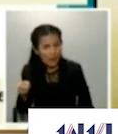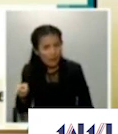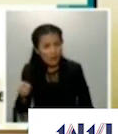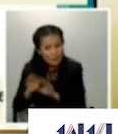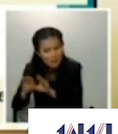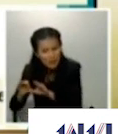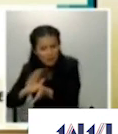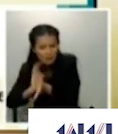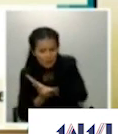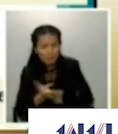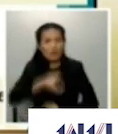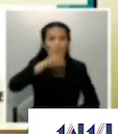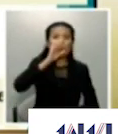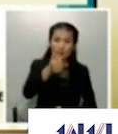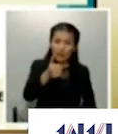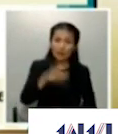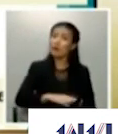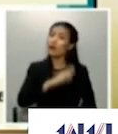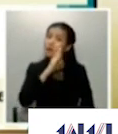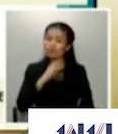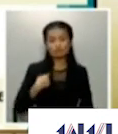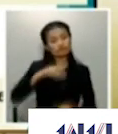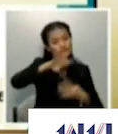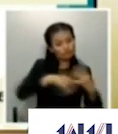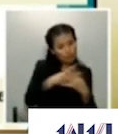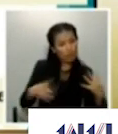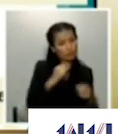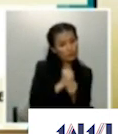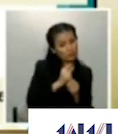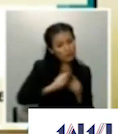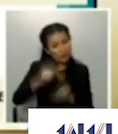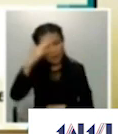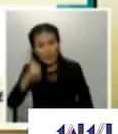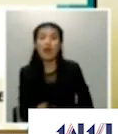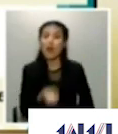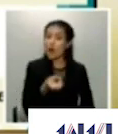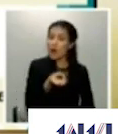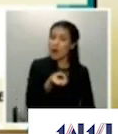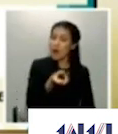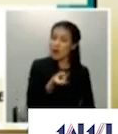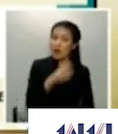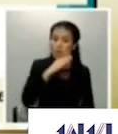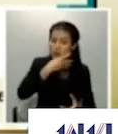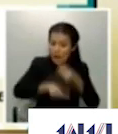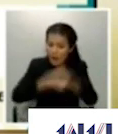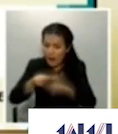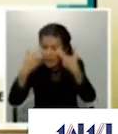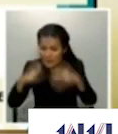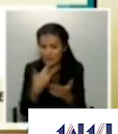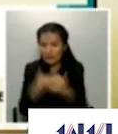ทำตามแผนชาติที่คณะกรรมการได้นำเสนอจะได้ข้าวมูลค่ารวมเบ็ดเสร็จไม่น้อยกว่